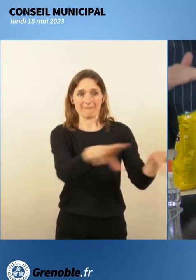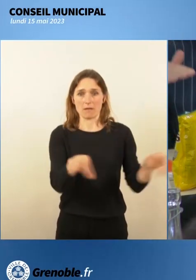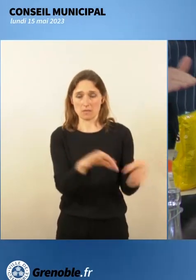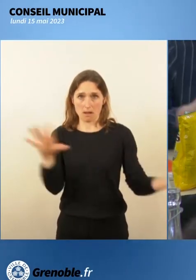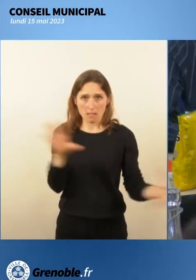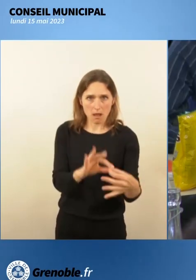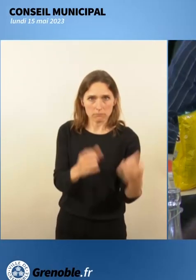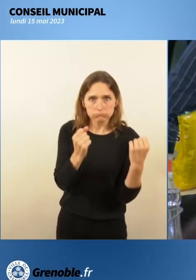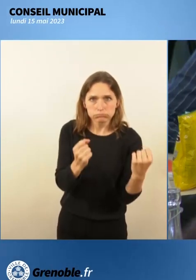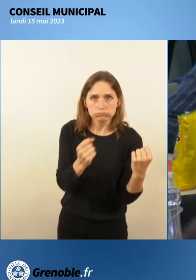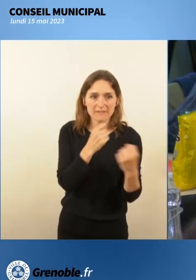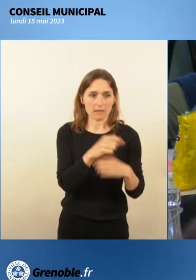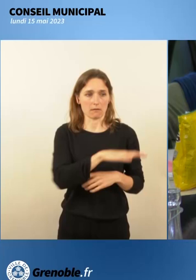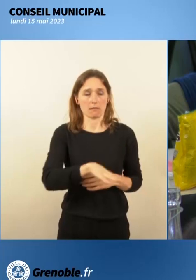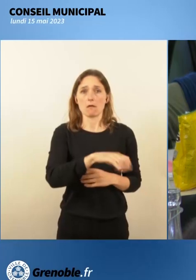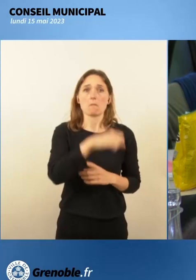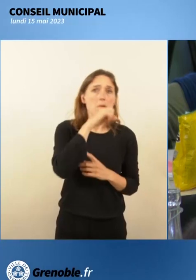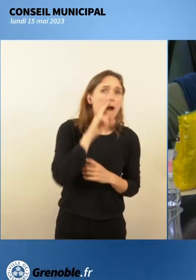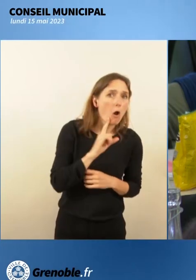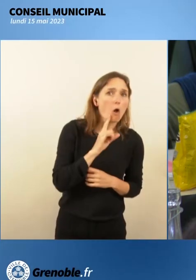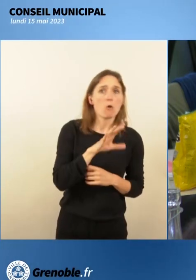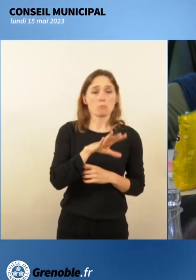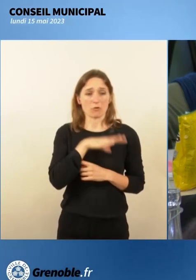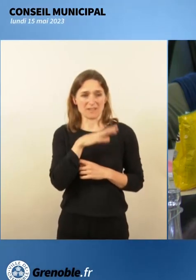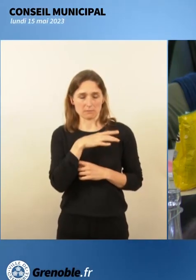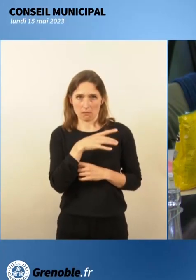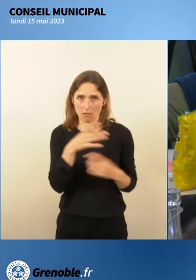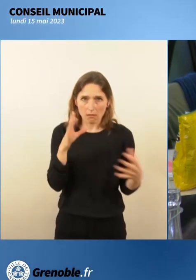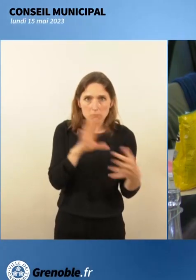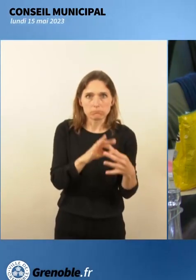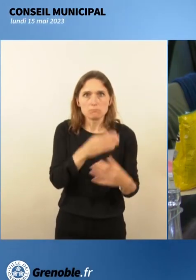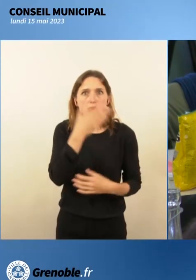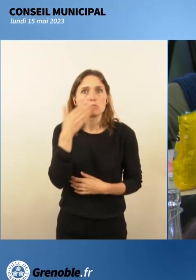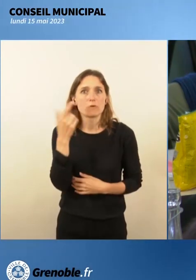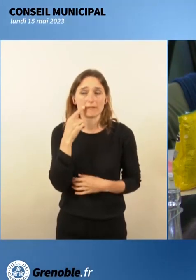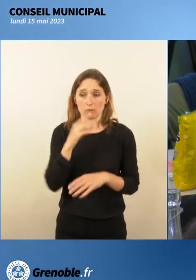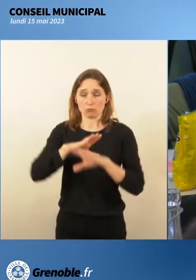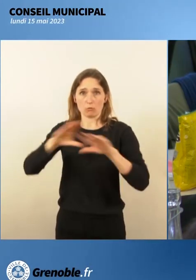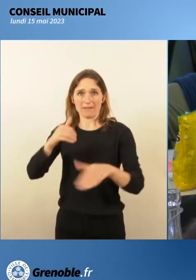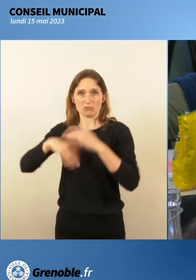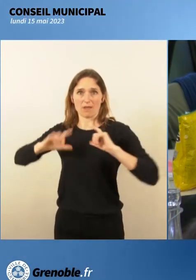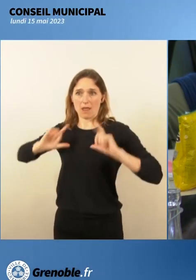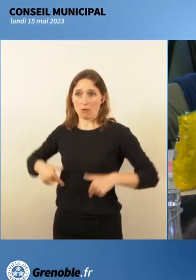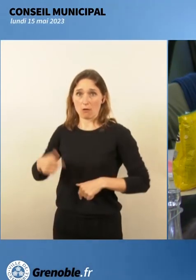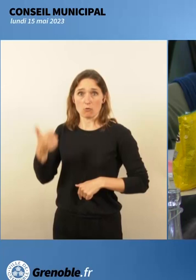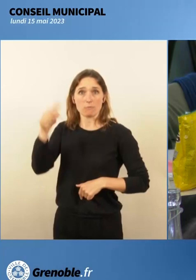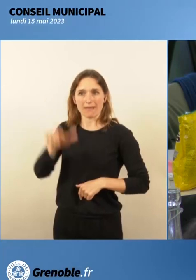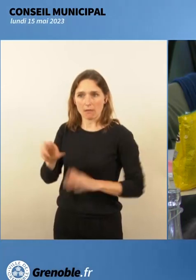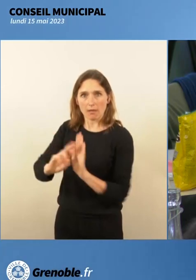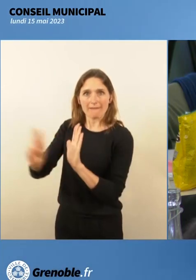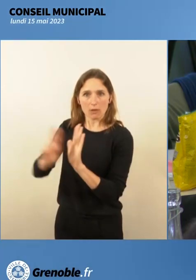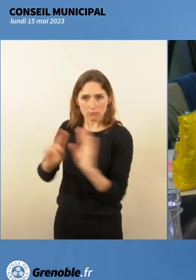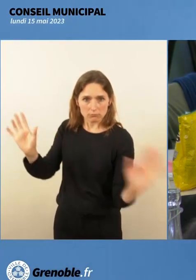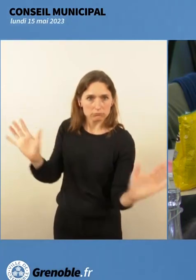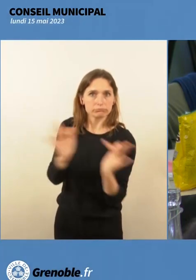par les parents par les enseignants aussi qui ont désormais un interlocuteur dans l'école et qui donc permettent un réel